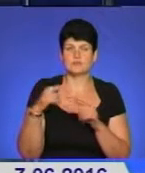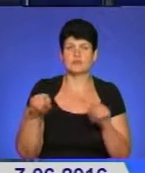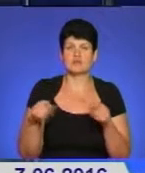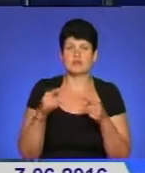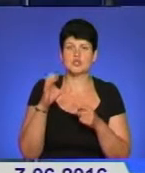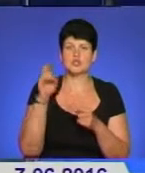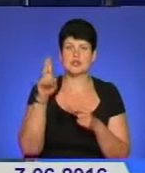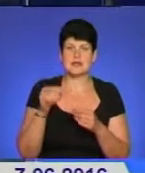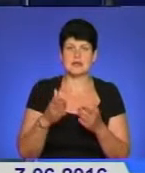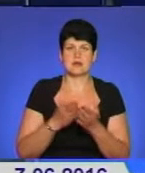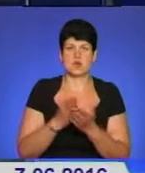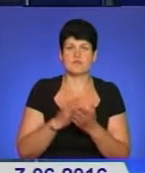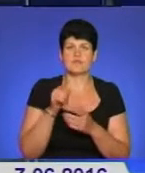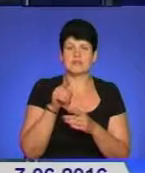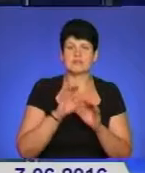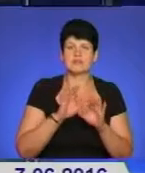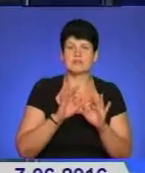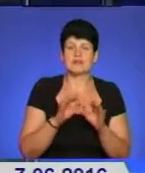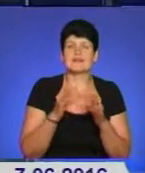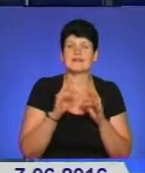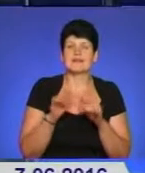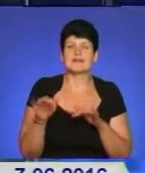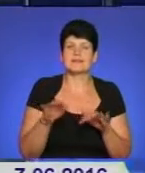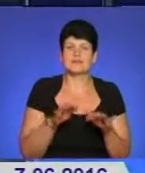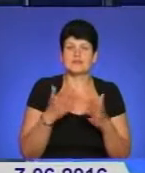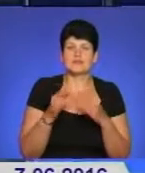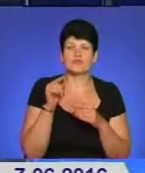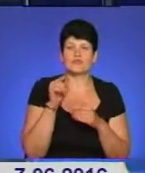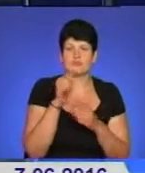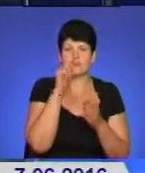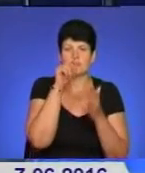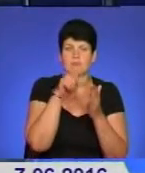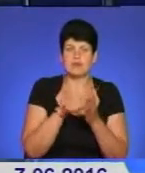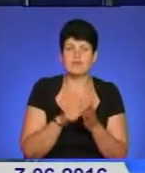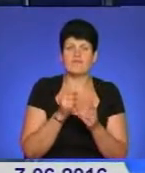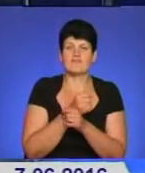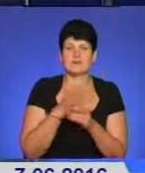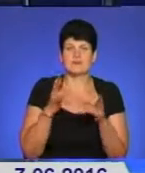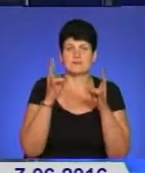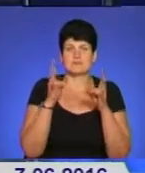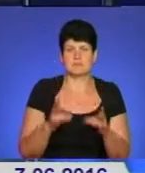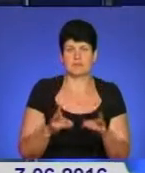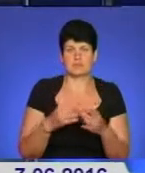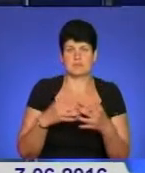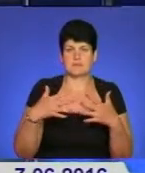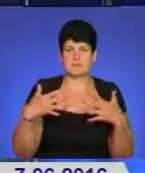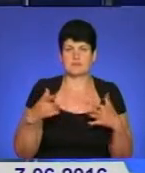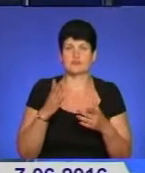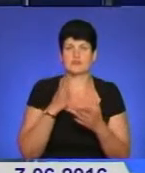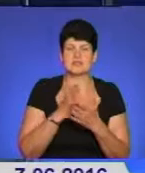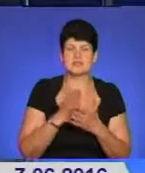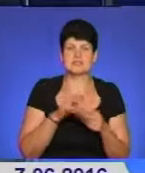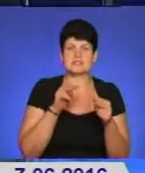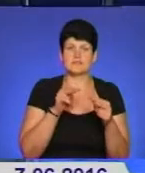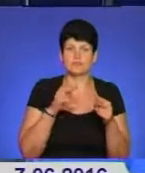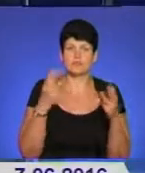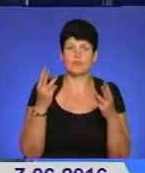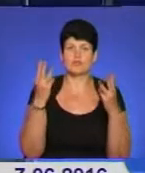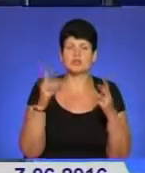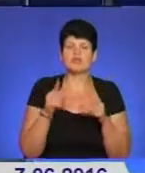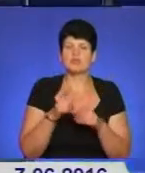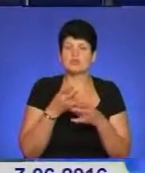соціальні ролики. В них розповідають, як діяти, якщо ви натрапили на вибухонебезпечний предмет, якщо ви стали свідком пожежі, чому